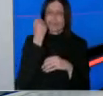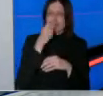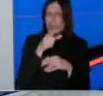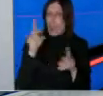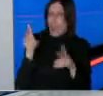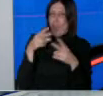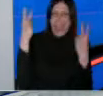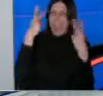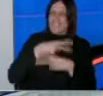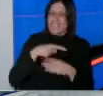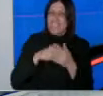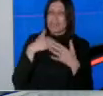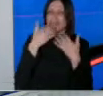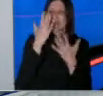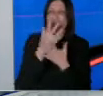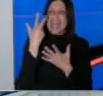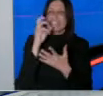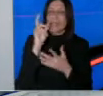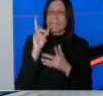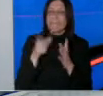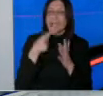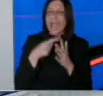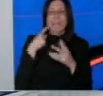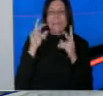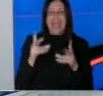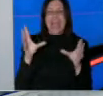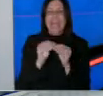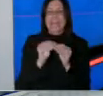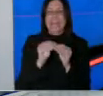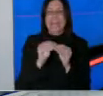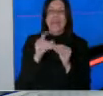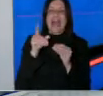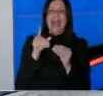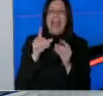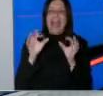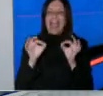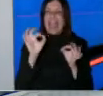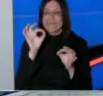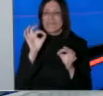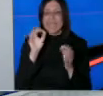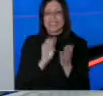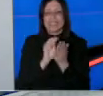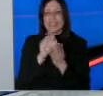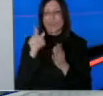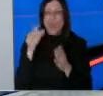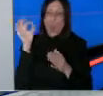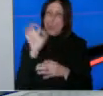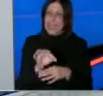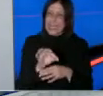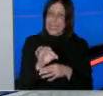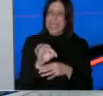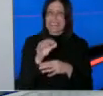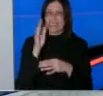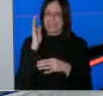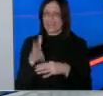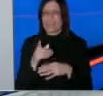מסוגל להבין, כי אני מספר לו כבר 20 פעם את הבדיחה עם העקרב והצפרדיה. הוא עוקץ. לפיד הוא עוקץ דוח. הציונות